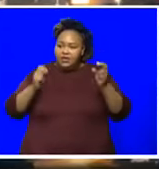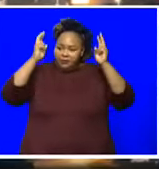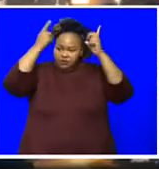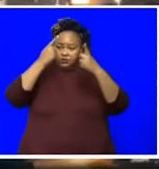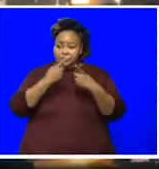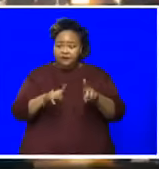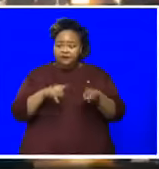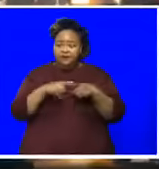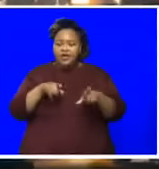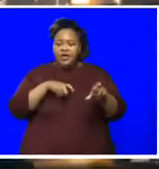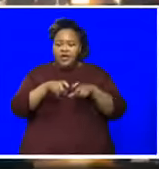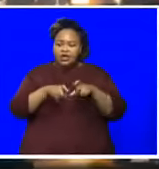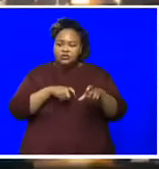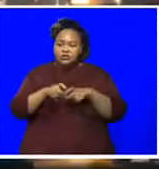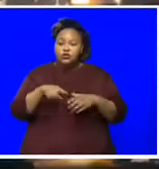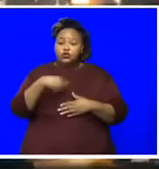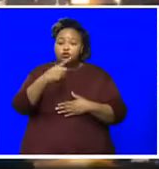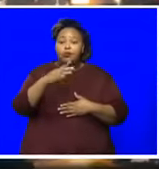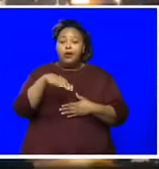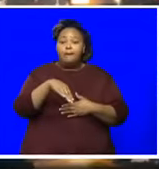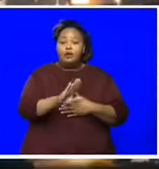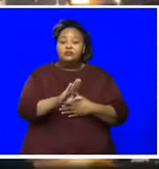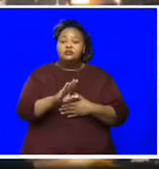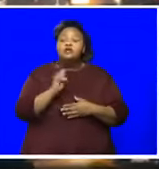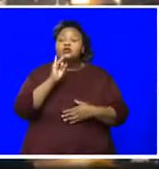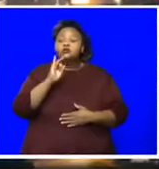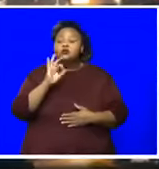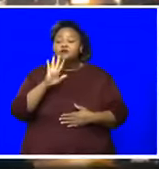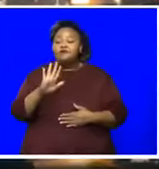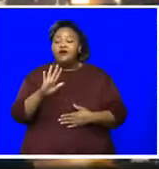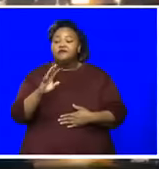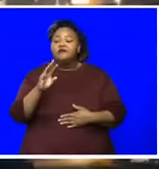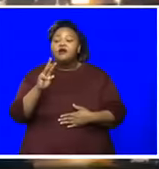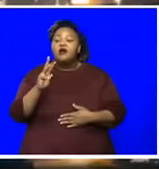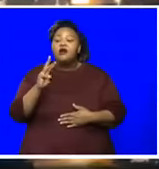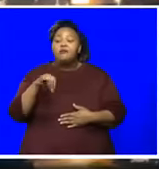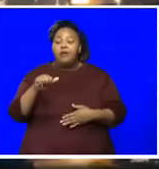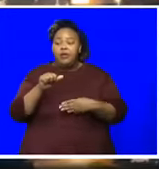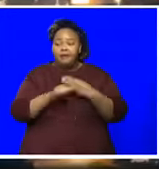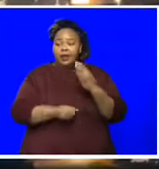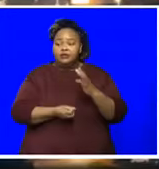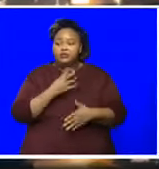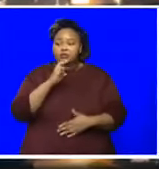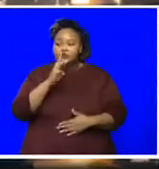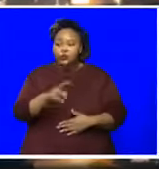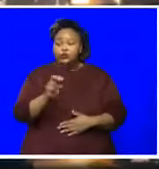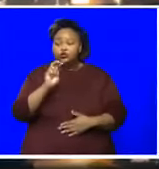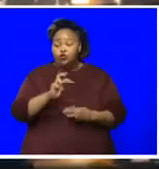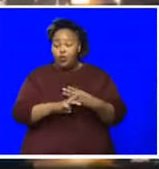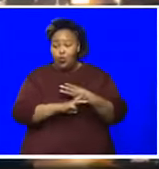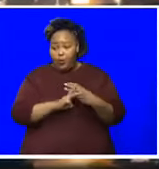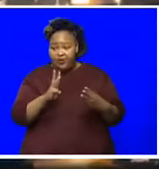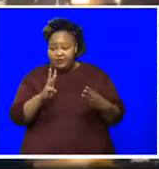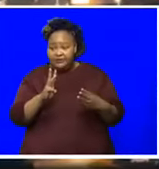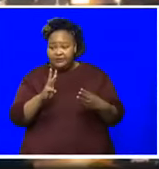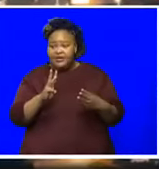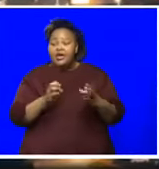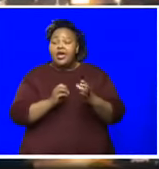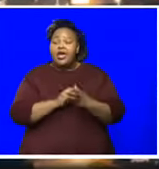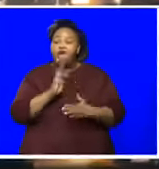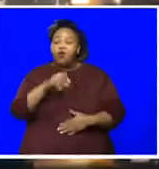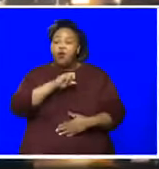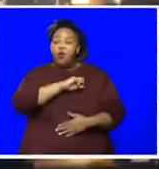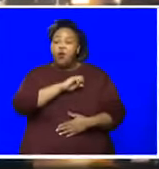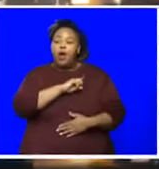lwabo lolutawuqala mhla ka-25 kulesetulu kani kubheke ukuthi lithathe emavikili amabili njengoba litawuphela